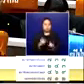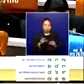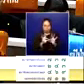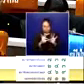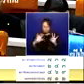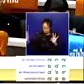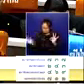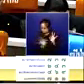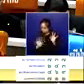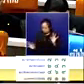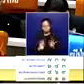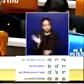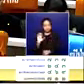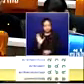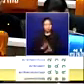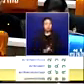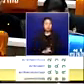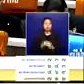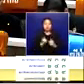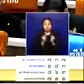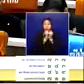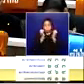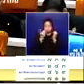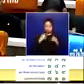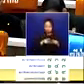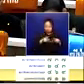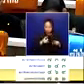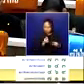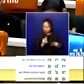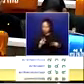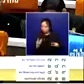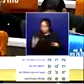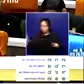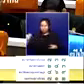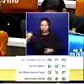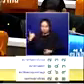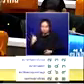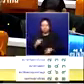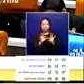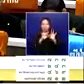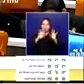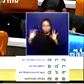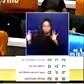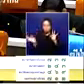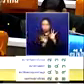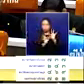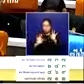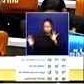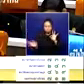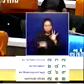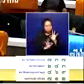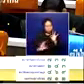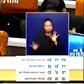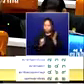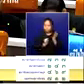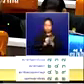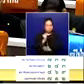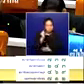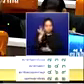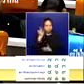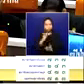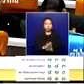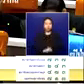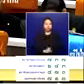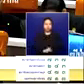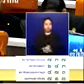าวเกินไปเมื่อรัฐธรรมนูญมีหลายฉบับมากขึ้นก็มักจะมีการเขียนที่ยืดยาวขึ้นซึ่งไม่ถูกหลักนะคะ